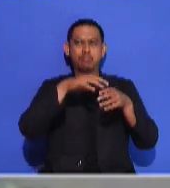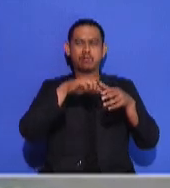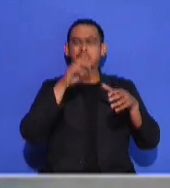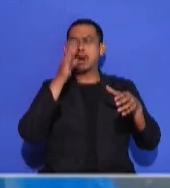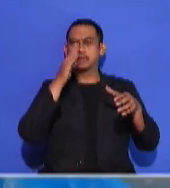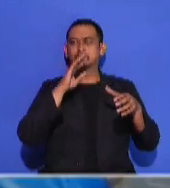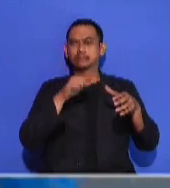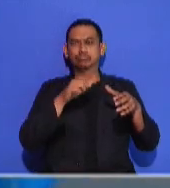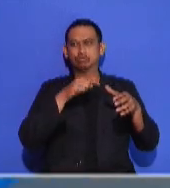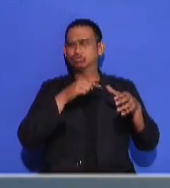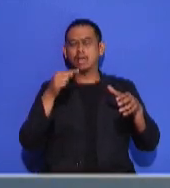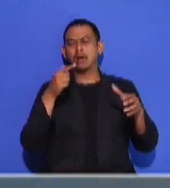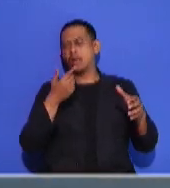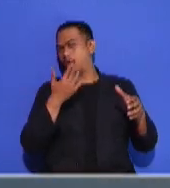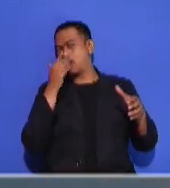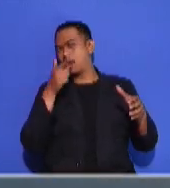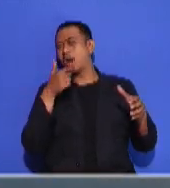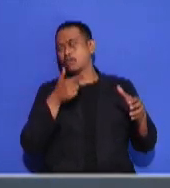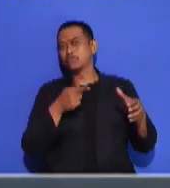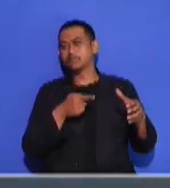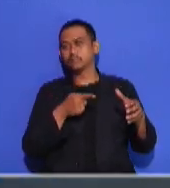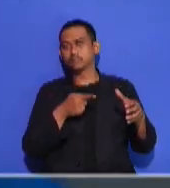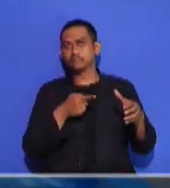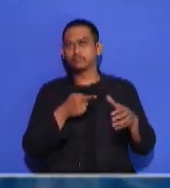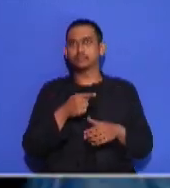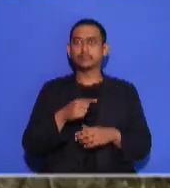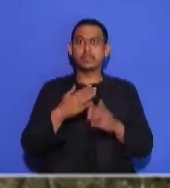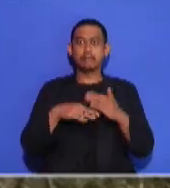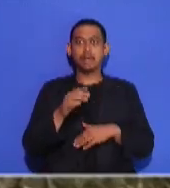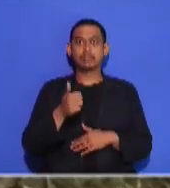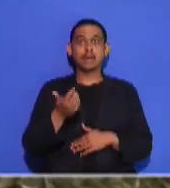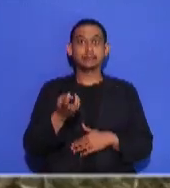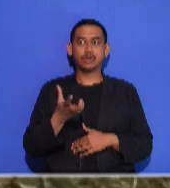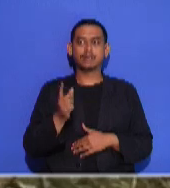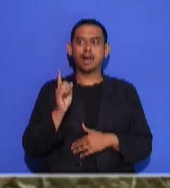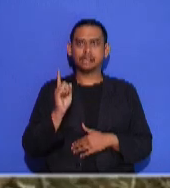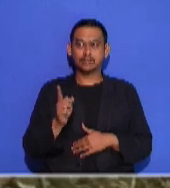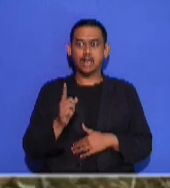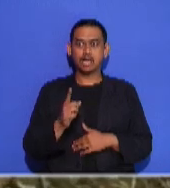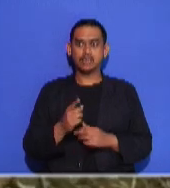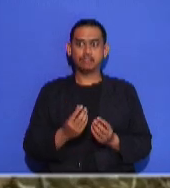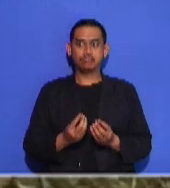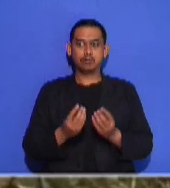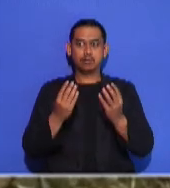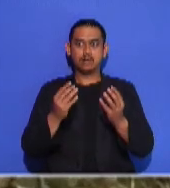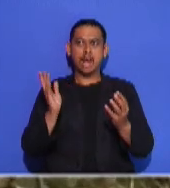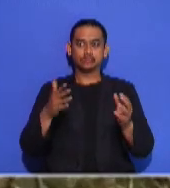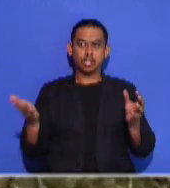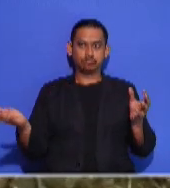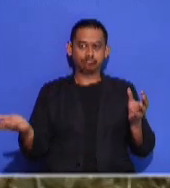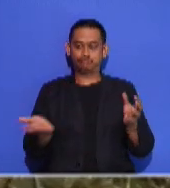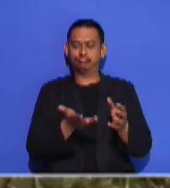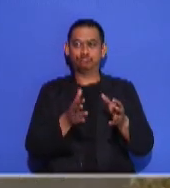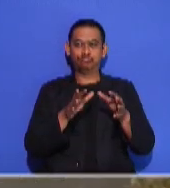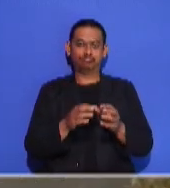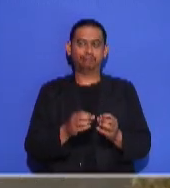pemandangan lingkungan untuk memudahkan pembersihan lahan yang tertutup semak belukar langsung dibakar untuk menghindari kebakaran lahan